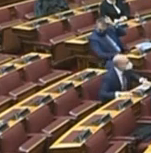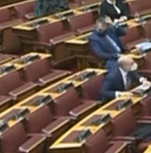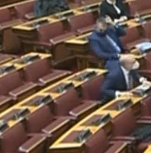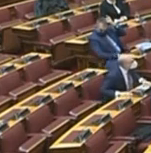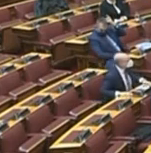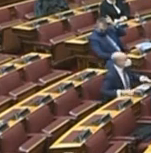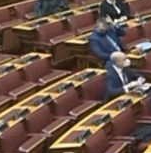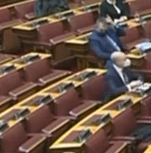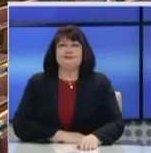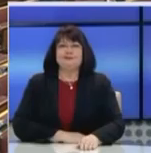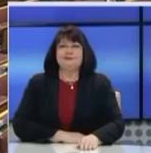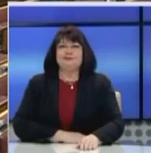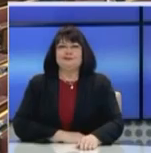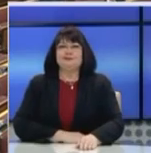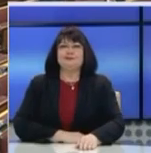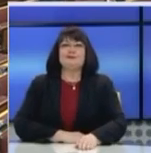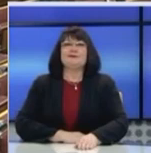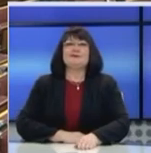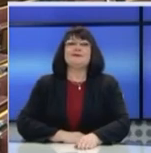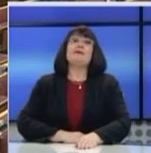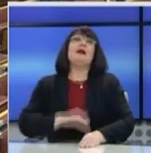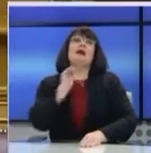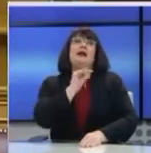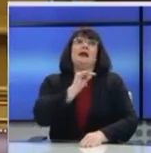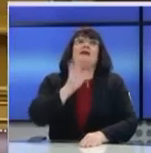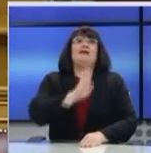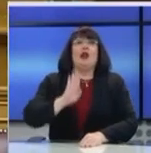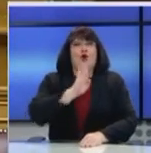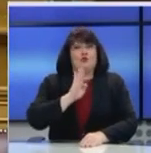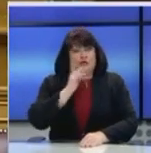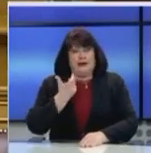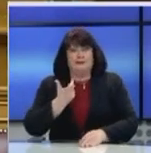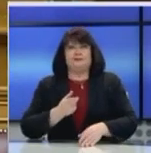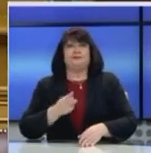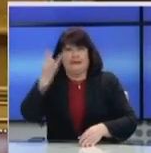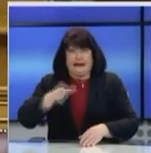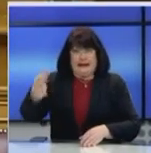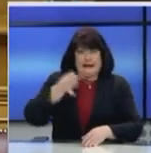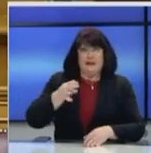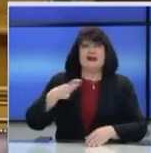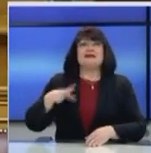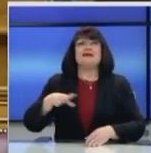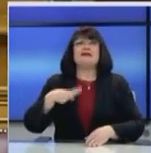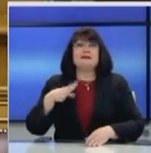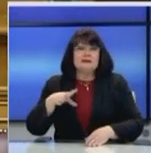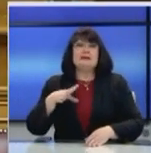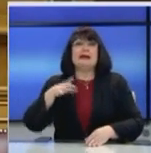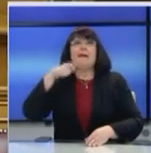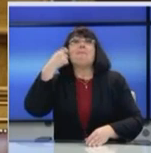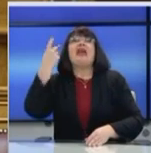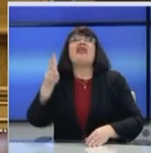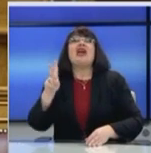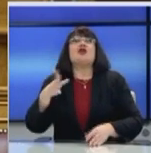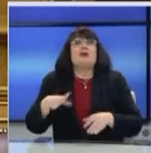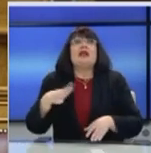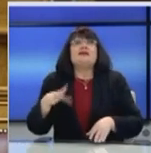Κύριε Βελόπουλε, από ό,τι κατάλαβα, η επιθυμία σας να συναντήσετε την πεθερά σας ενδεχομένως να είναι